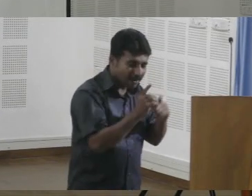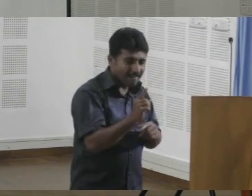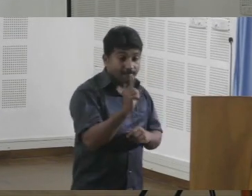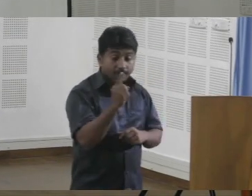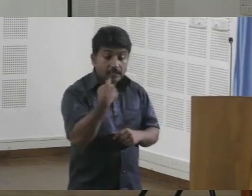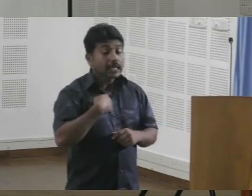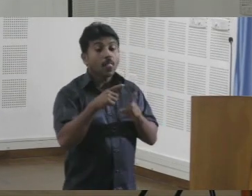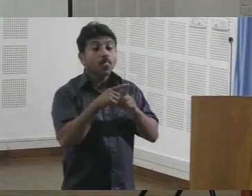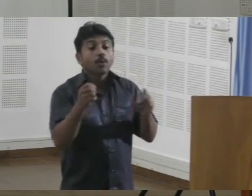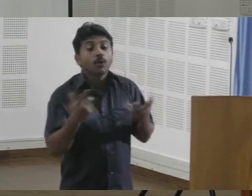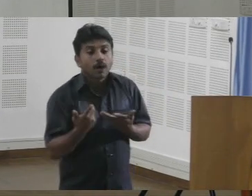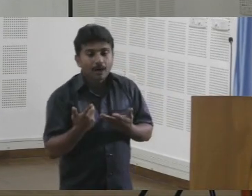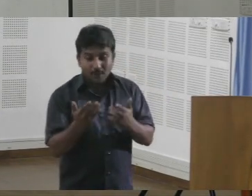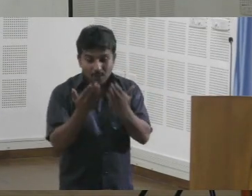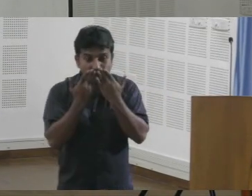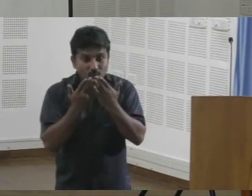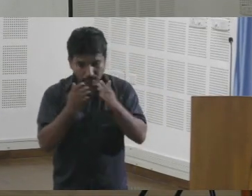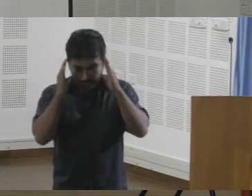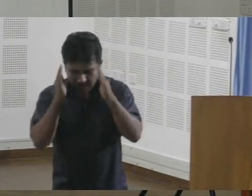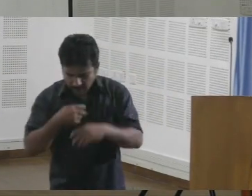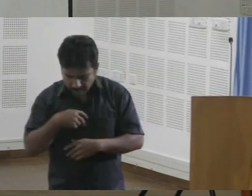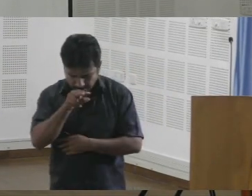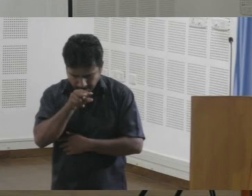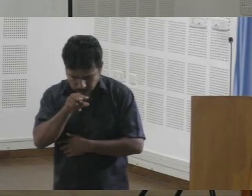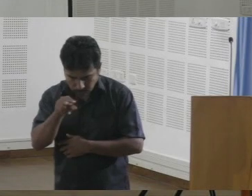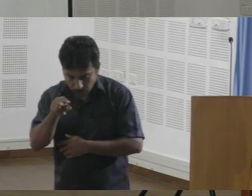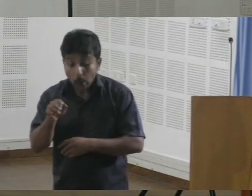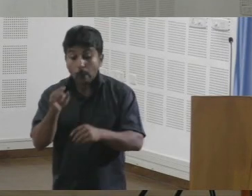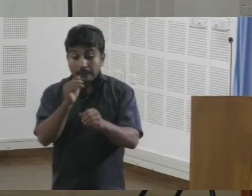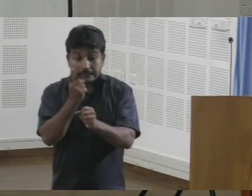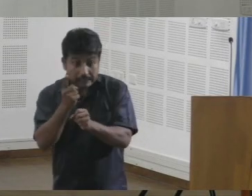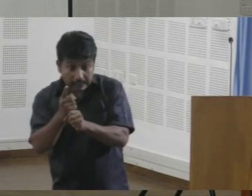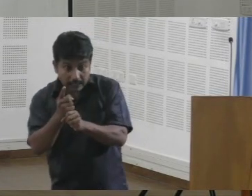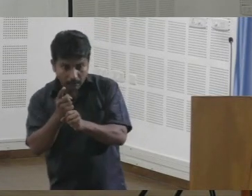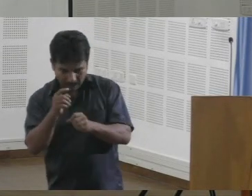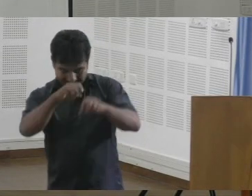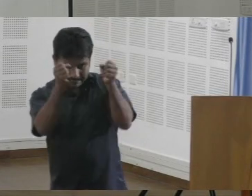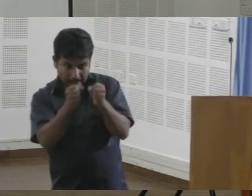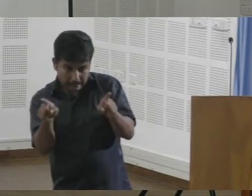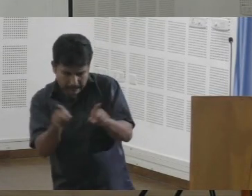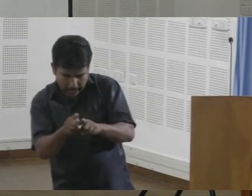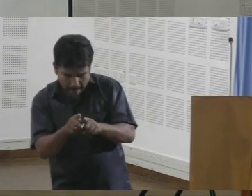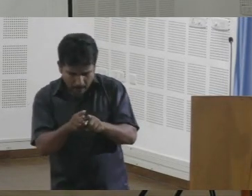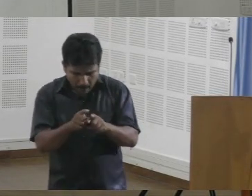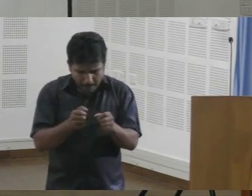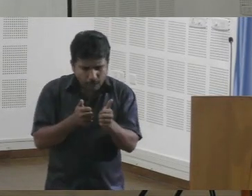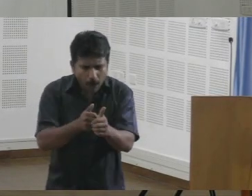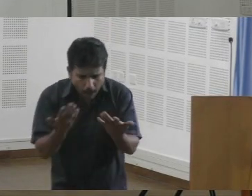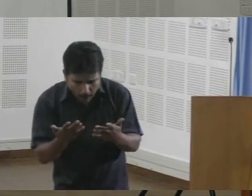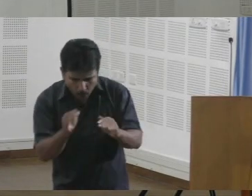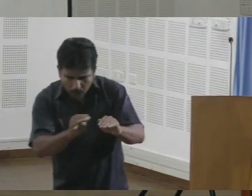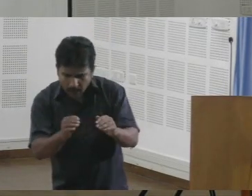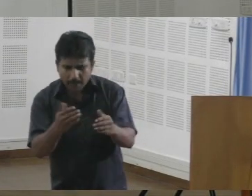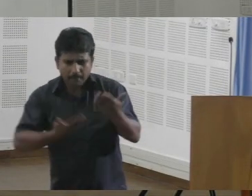ചെയ്തത് സ്കൂളിൽ ഞാൻ ഒബ്സർവ് ചെയ്തു എങ്ങനെയാണ് കുട്ടികളെ സ്ട്രക്ചർ ടീച്ചിങ് മെത്തേഡോട് റെസ്പോണ്ട് ചെയ്യുന്നത്. അപ്പൊ എനിക്ക് മനസ്സിലായി